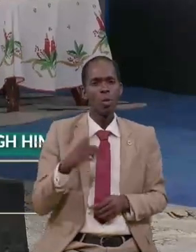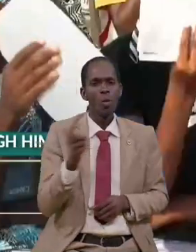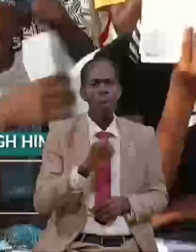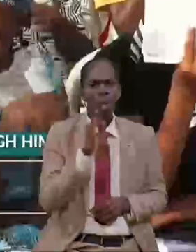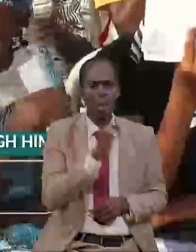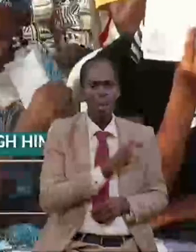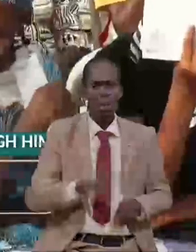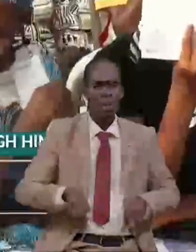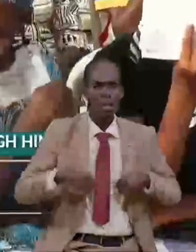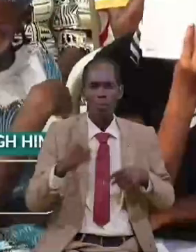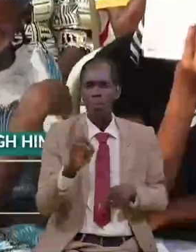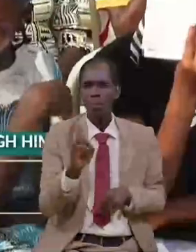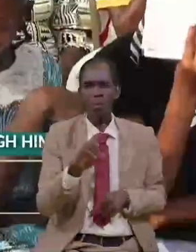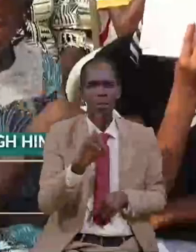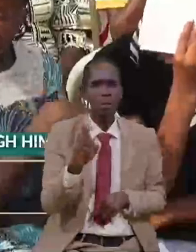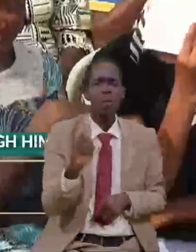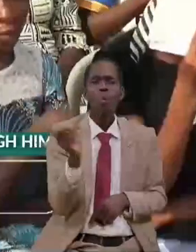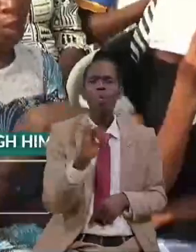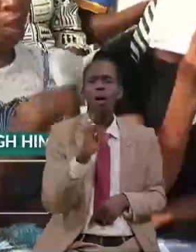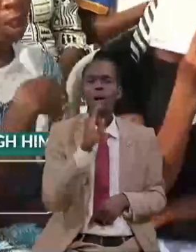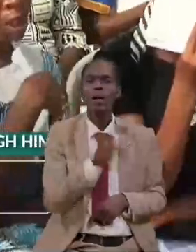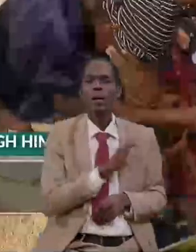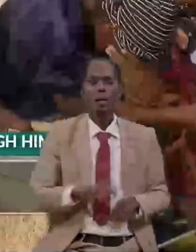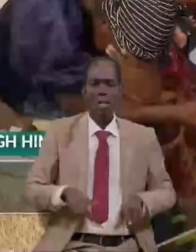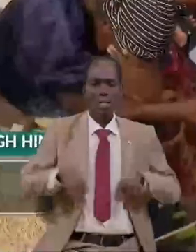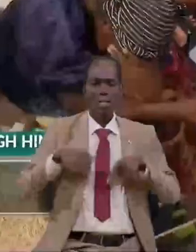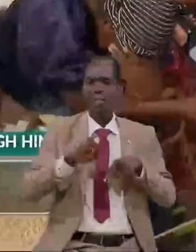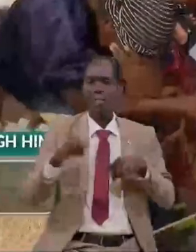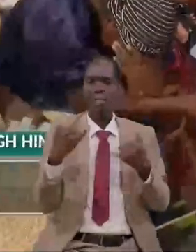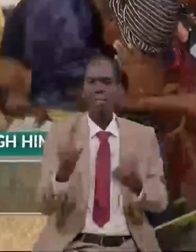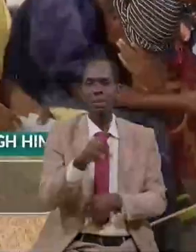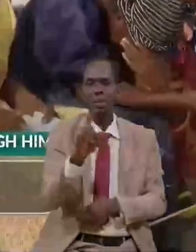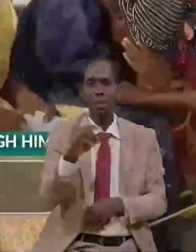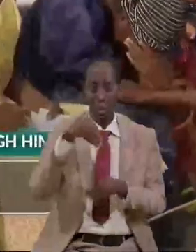maintenant? J'ai dit, où est-ce que Christ vit maintenant?